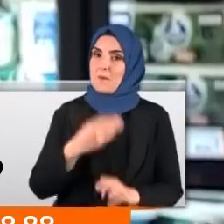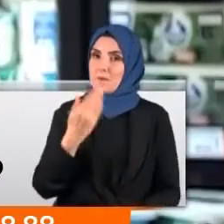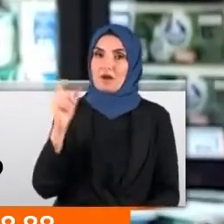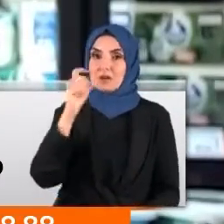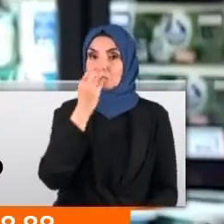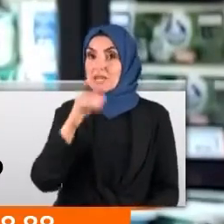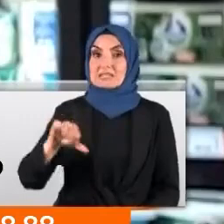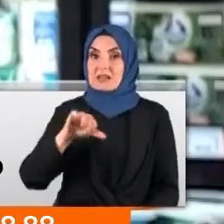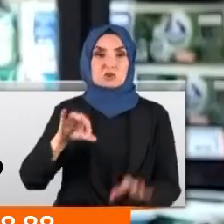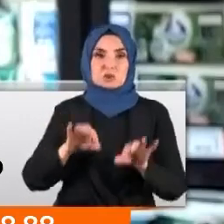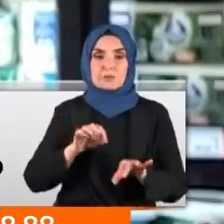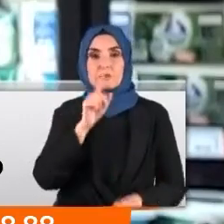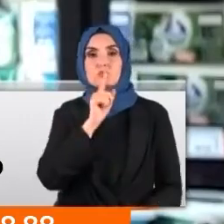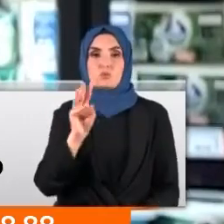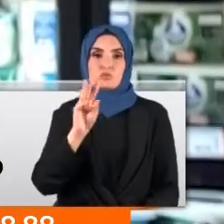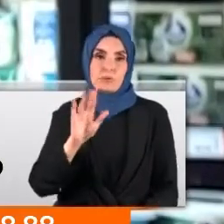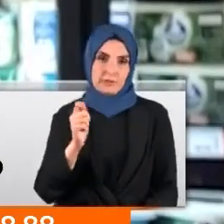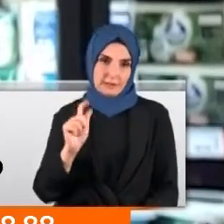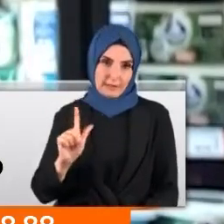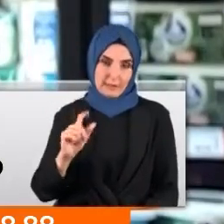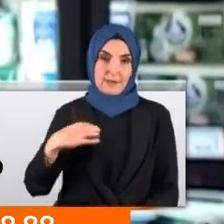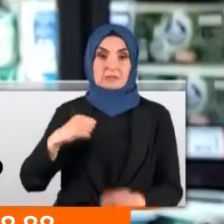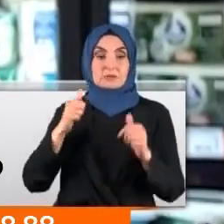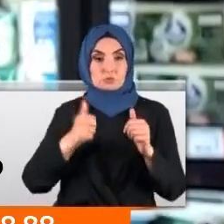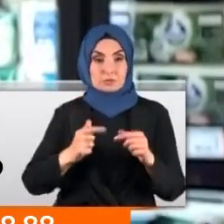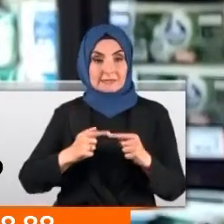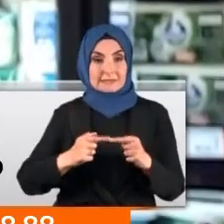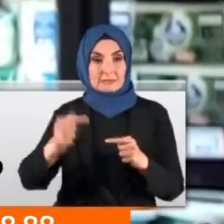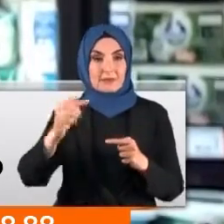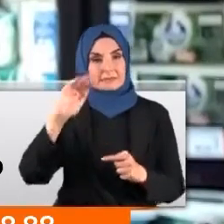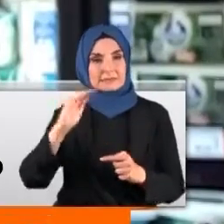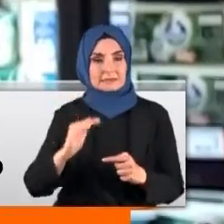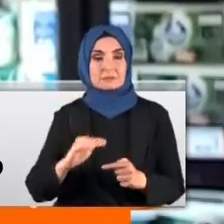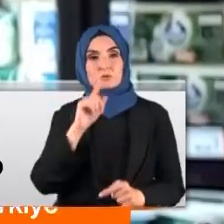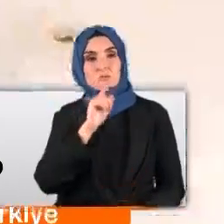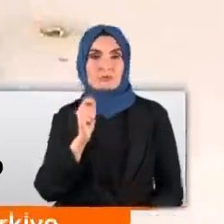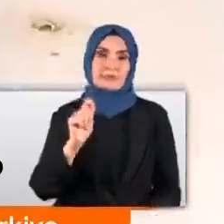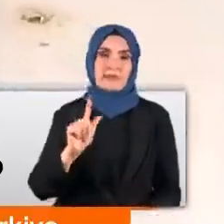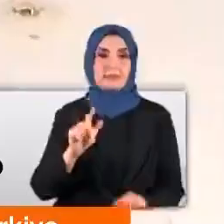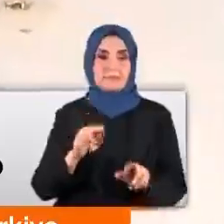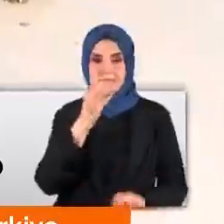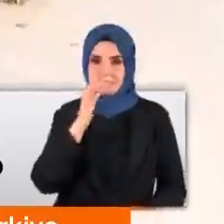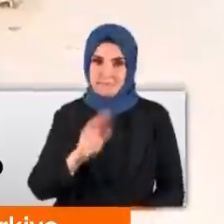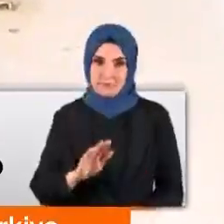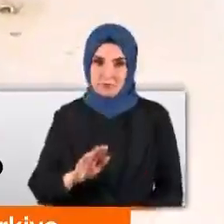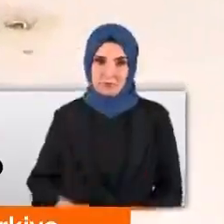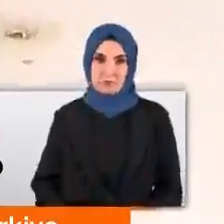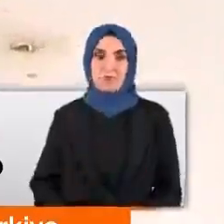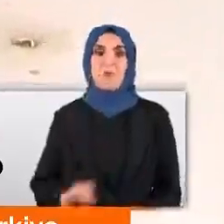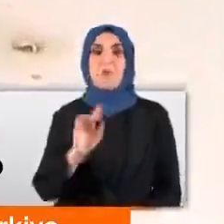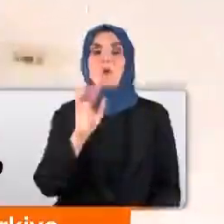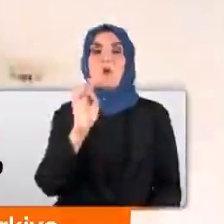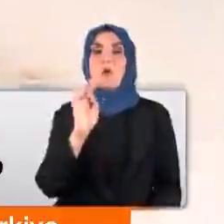an 135 lira. Pazartesi gününden itibaren 100 liraya kadar inmesi bekleniyor. 14 lira 25 kuruş